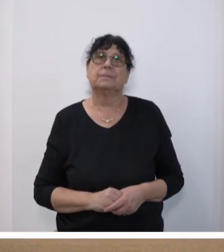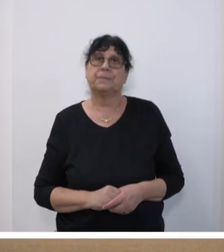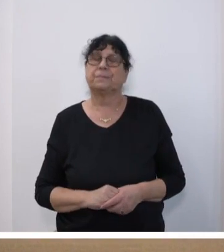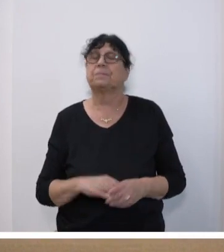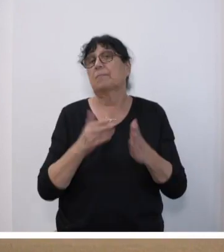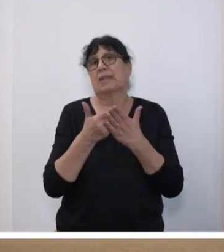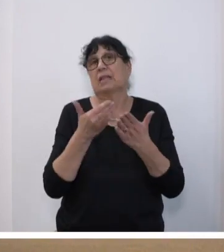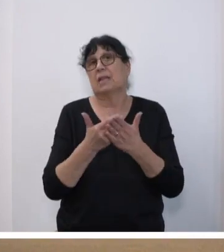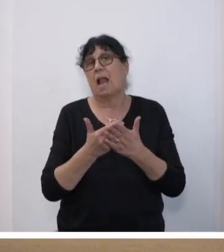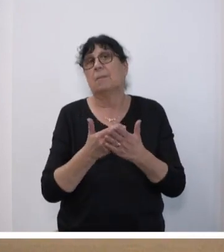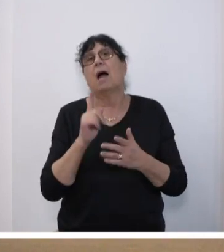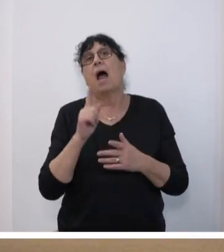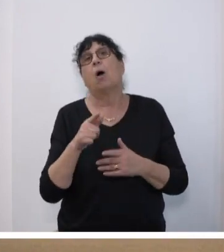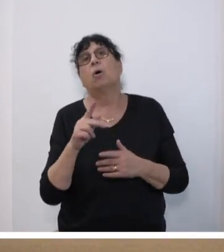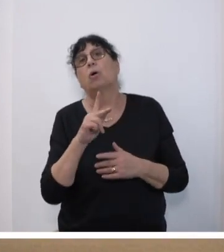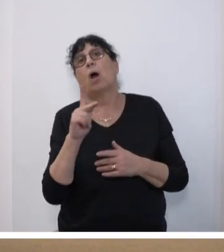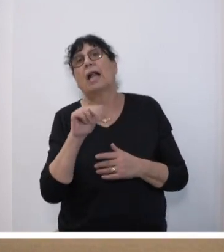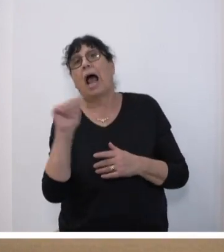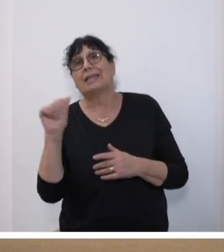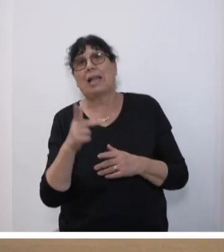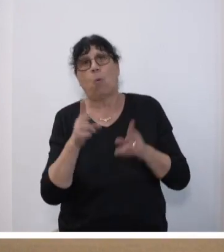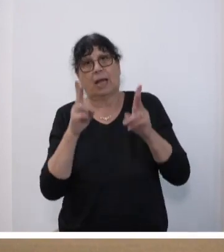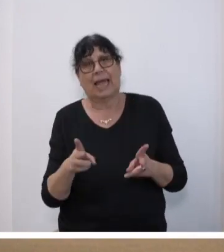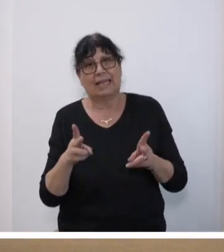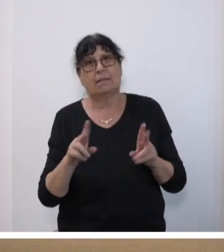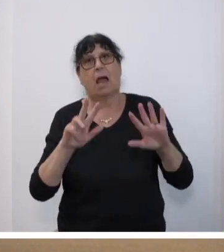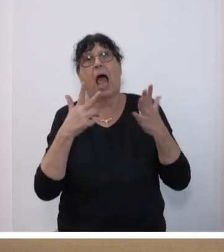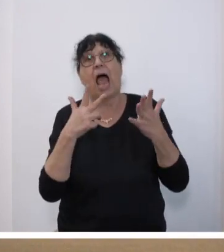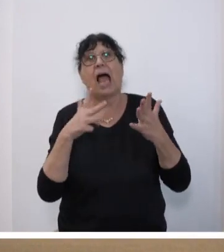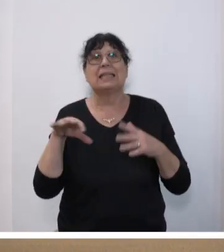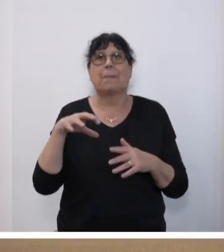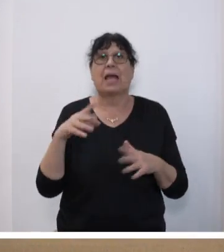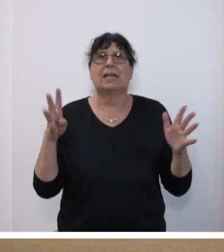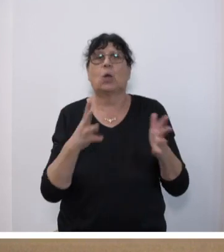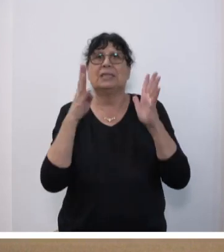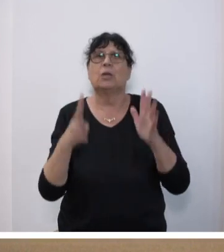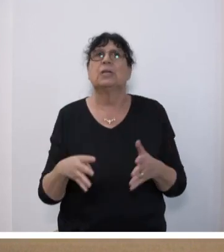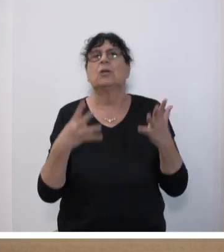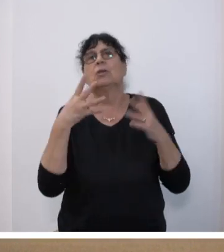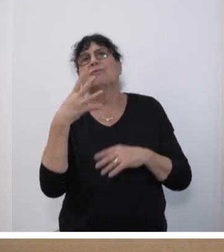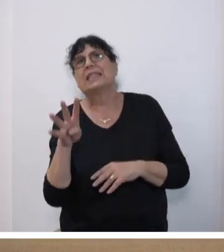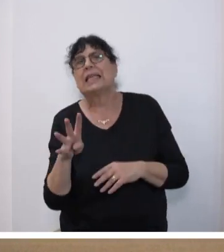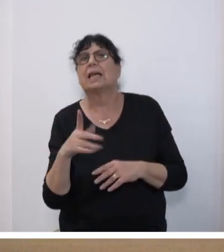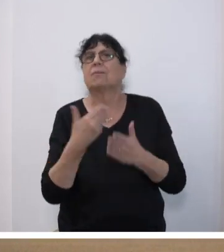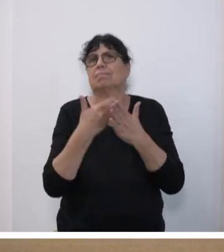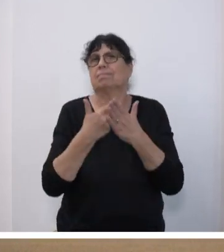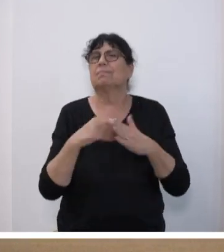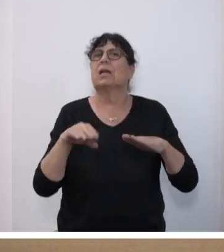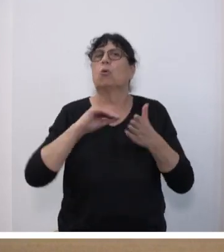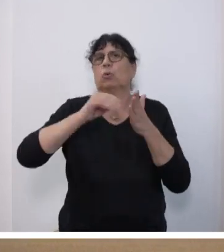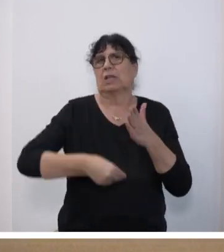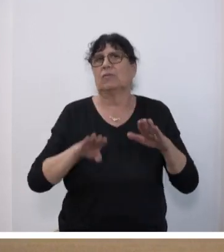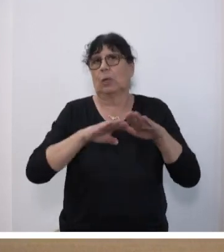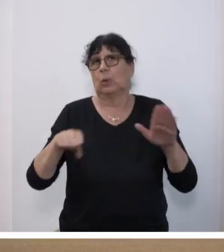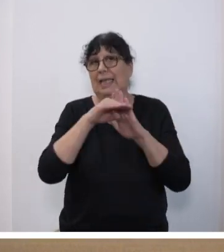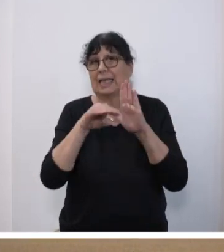Und deshalb hatte auch Konrad Adenauer recht, als er am 8. Mai 1949 anlässlich der Unterzeichnung des Grundgesetzes vom